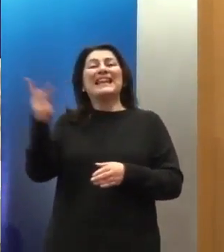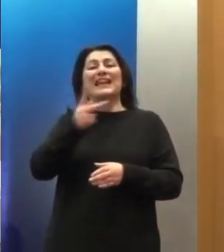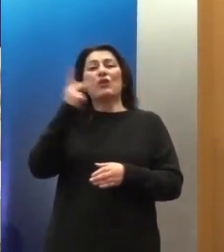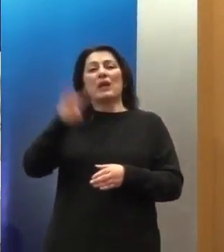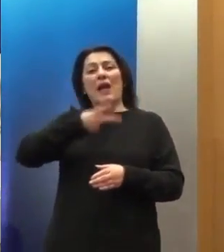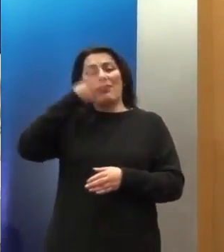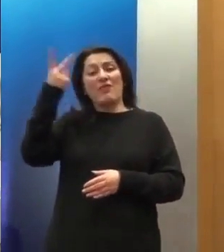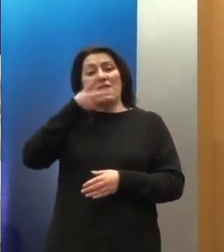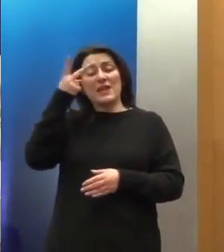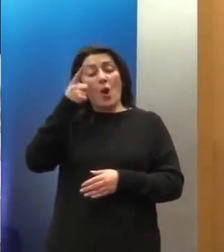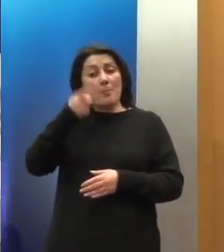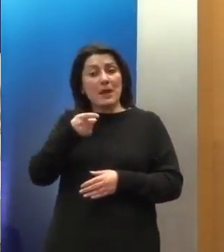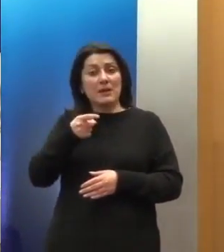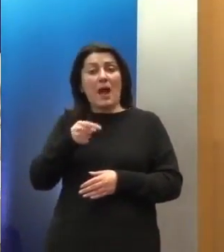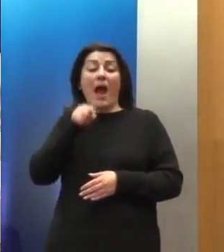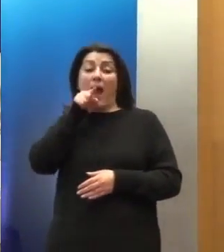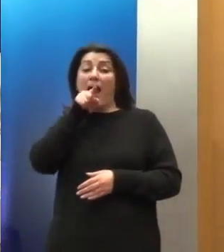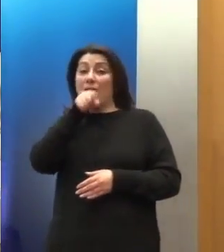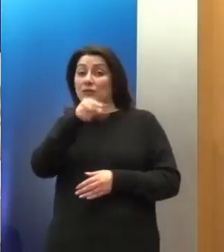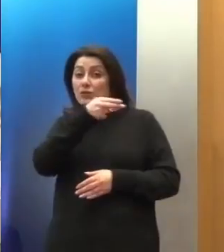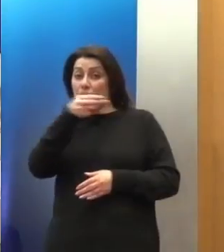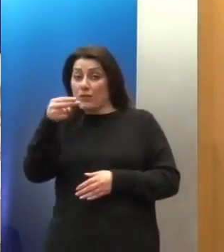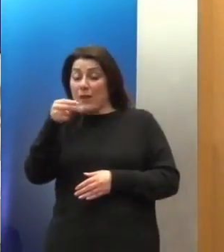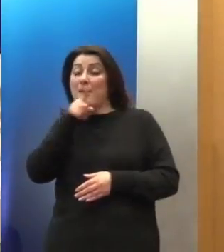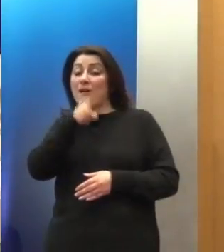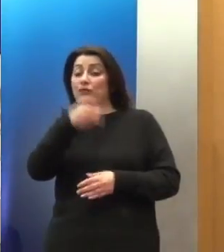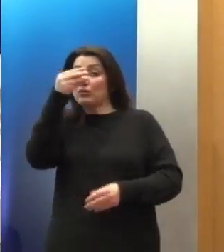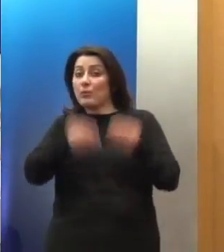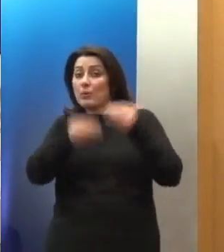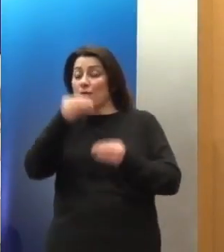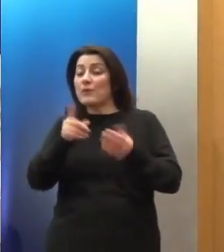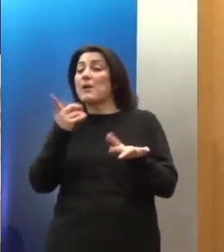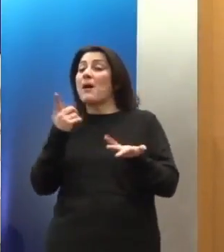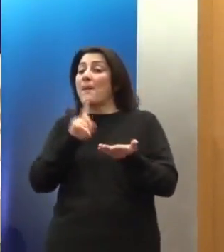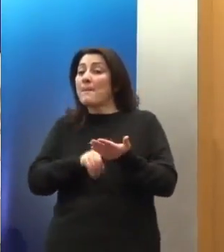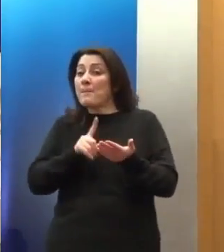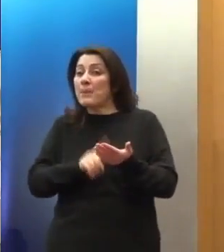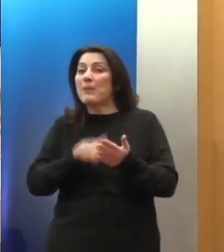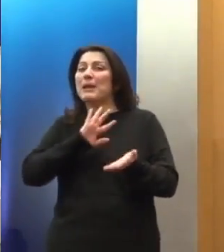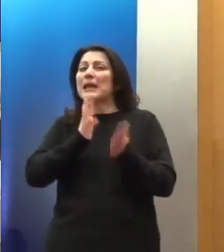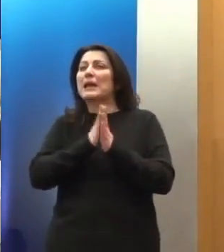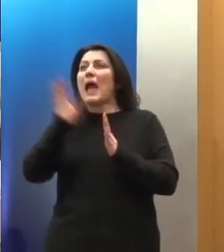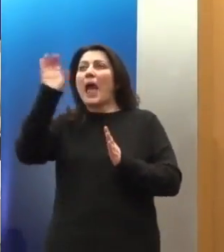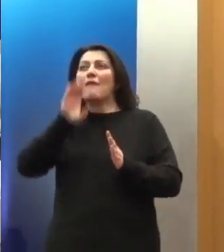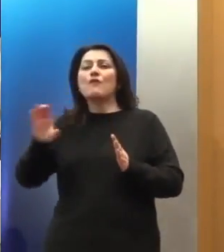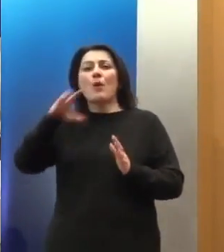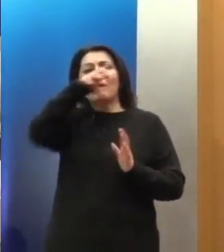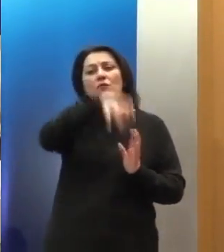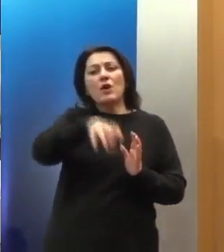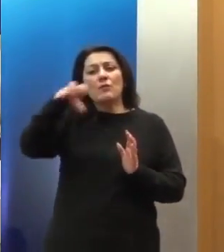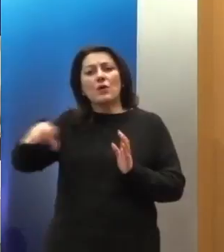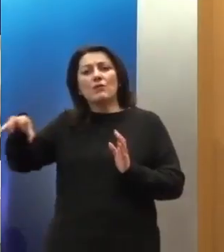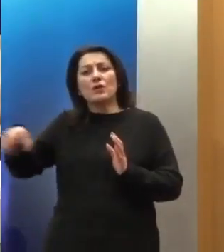αυτό χρήζει αντιμετώπισης που θα πρέπει τα συλλογικά όργανα σε ευρωπαϊκό επίπεδο να πάρουν